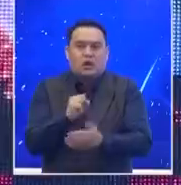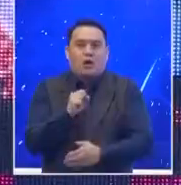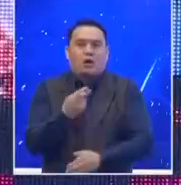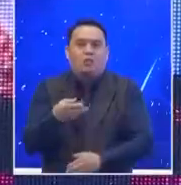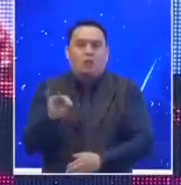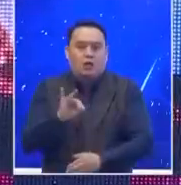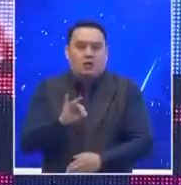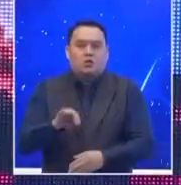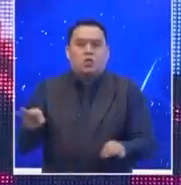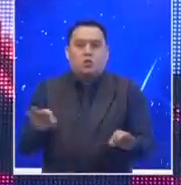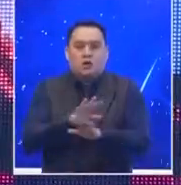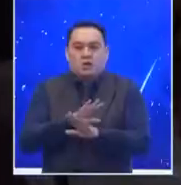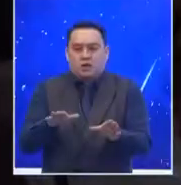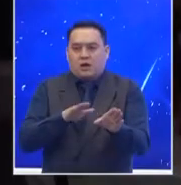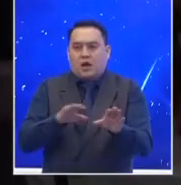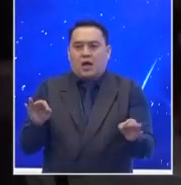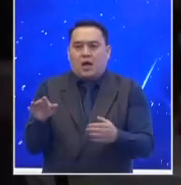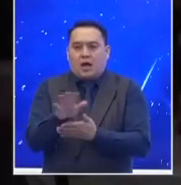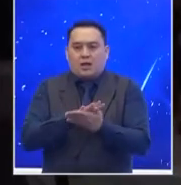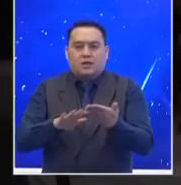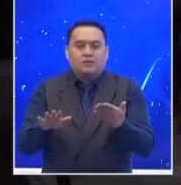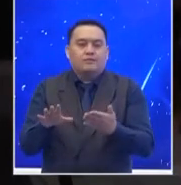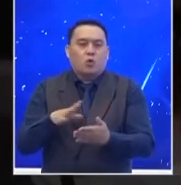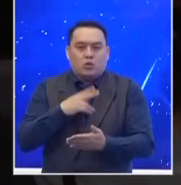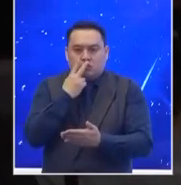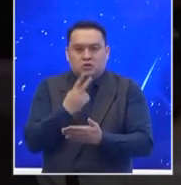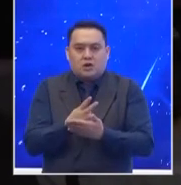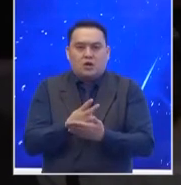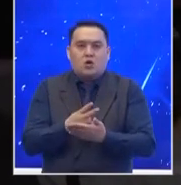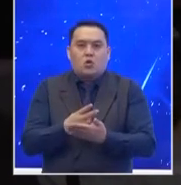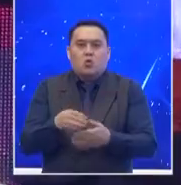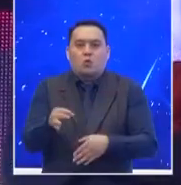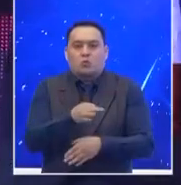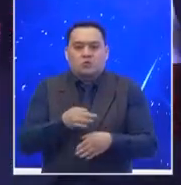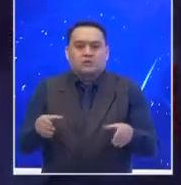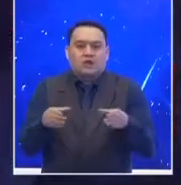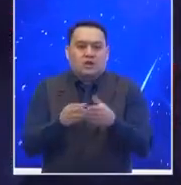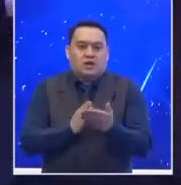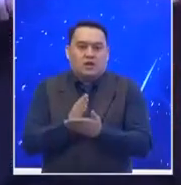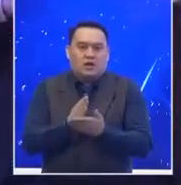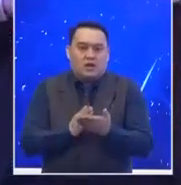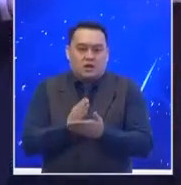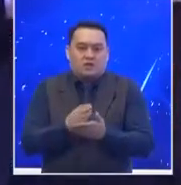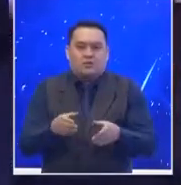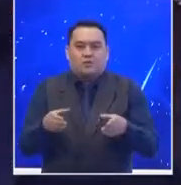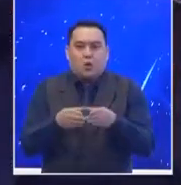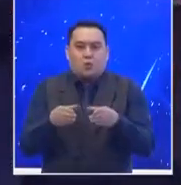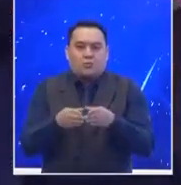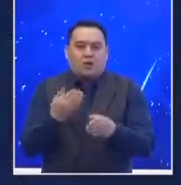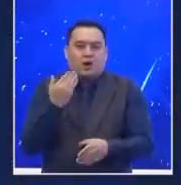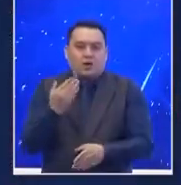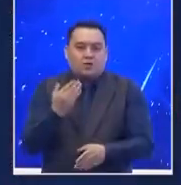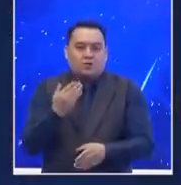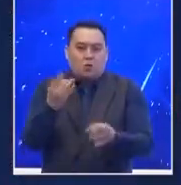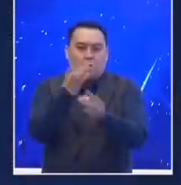өлеңдеріне жазылған әндер де орындалды. Игілігі мол кештің өтуіне Сүйінбай атындағы облыстық филармония қызметкерлері ұйытқы болып отыр.